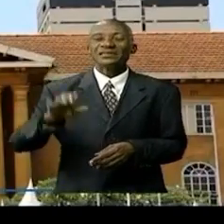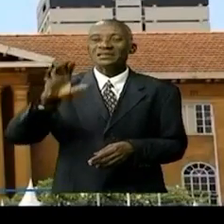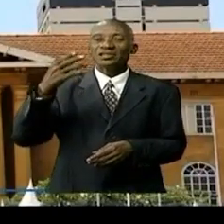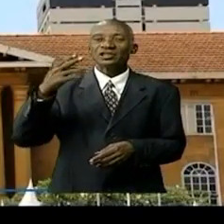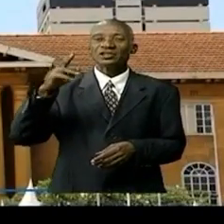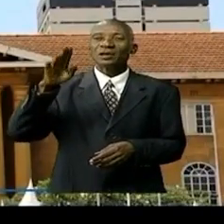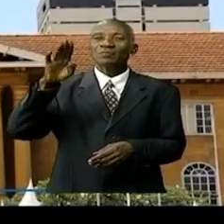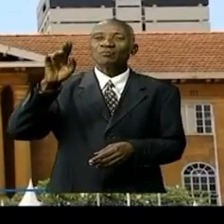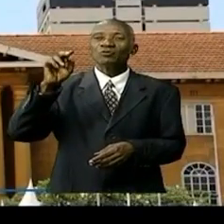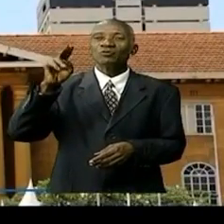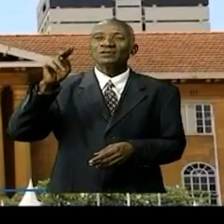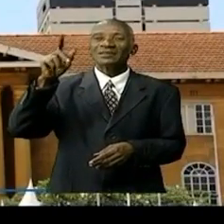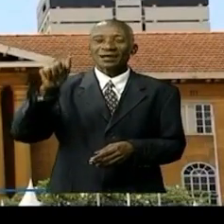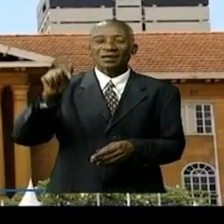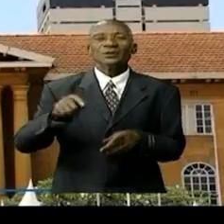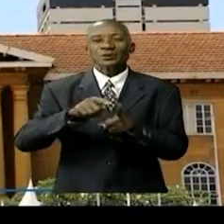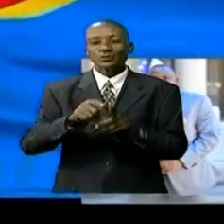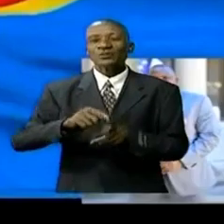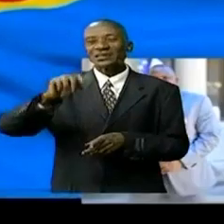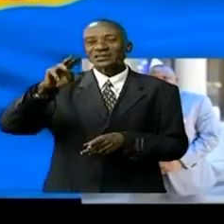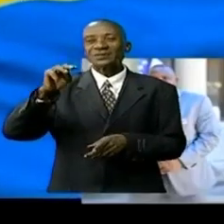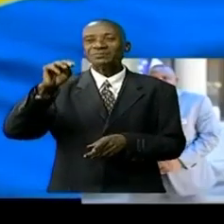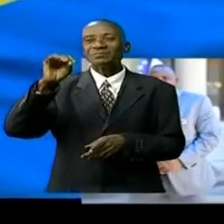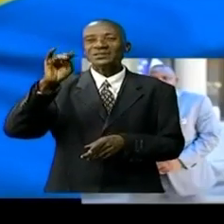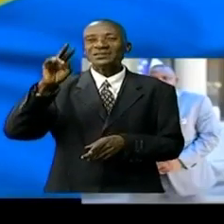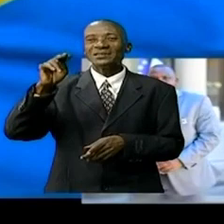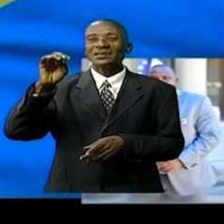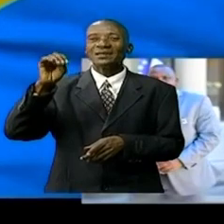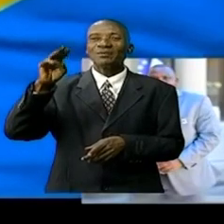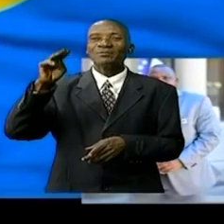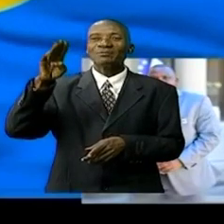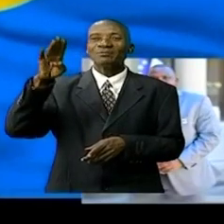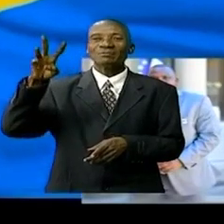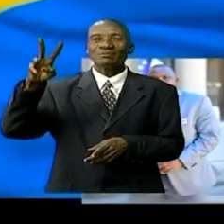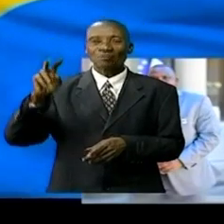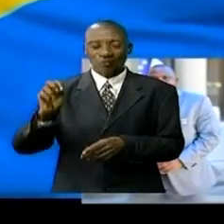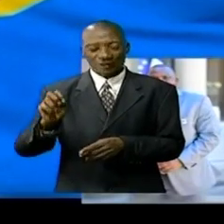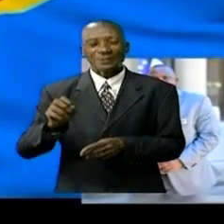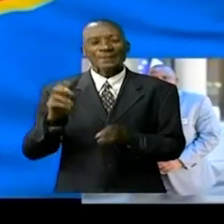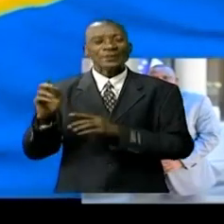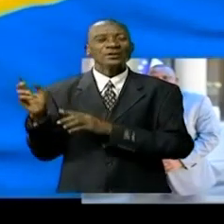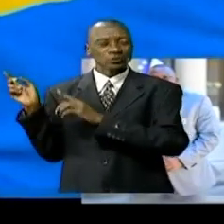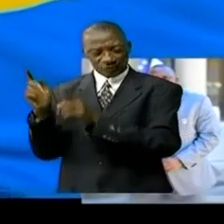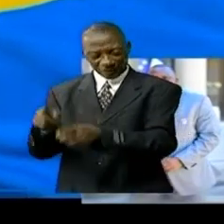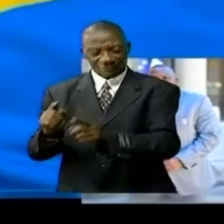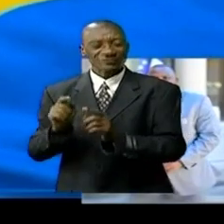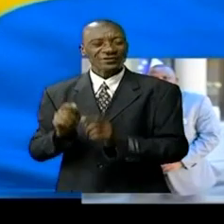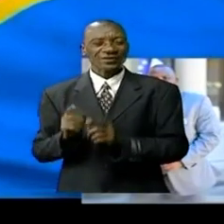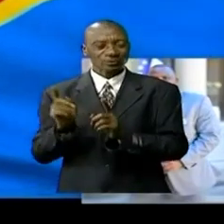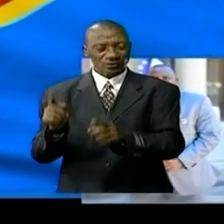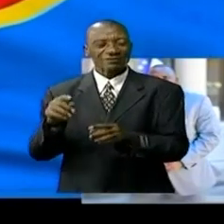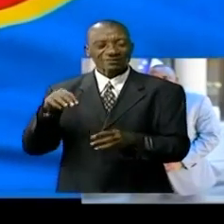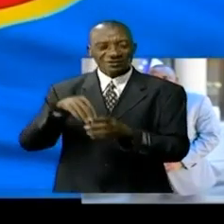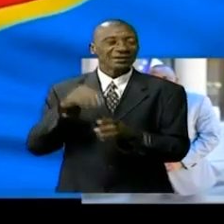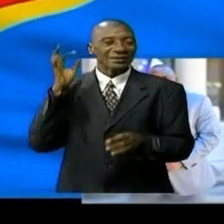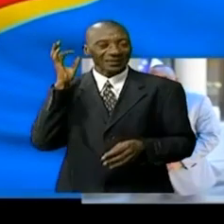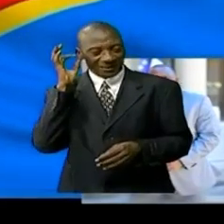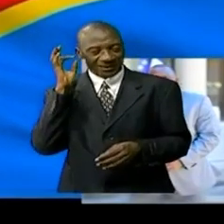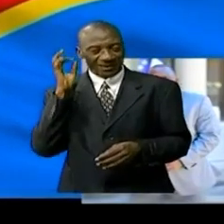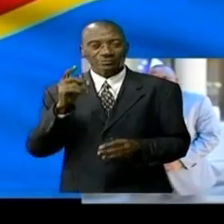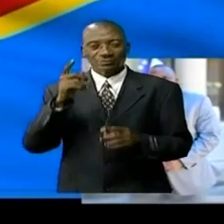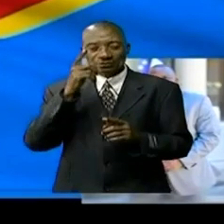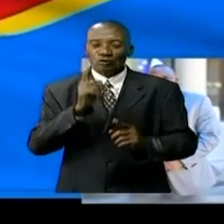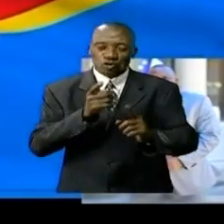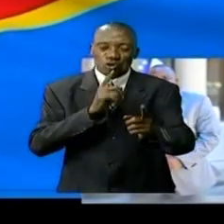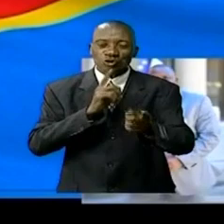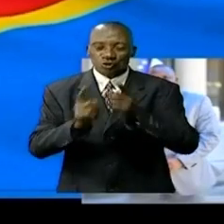Minembwe. Le M23 Makenga n'a pas participé tel que l'avait exigé la délégation gouvernementale à cause de la poursuite de ses